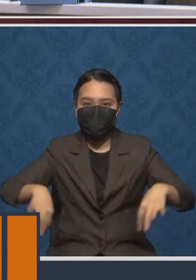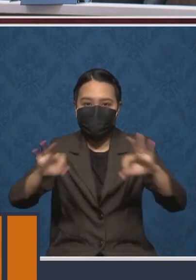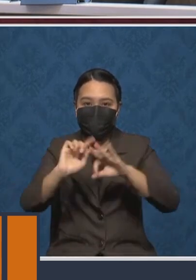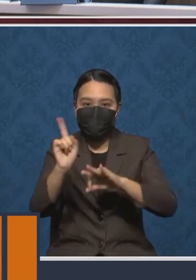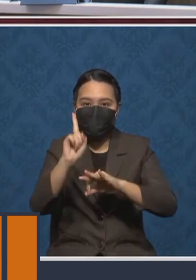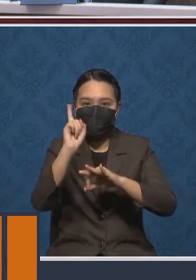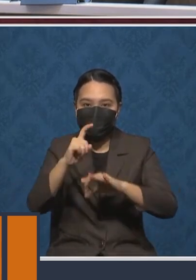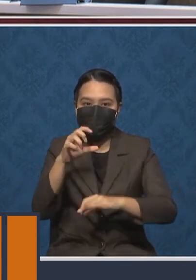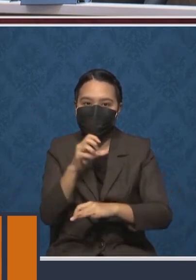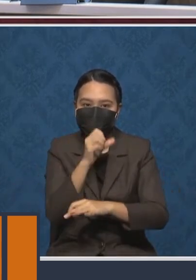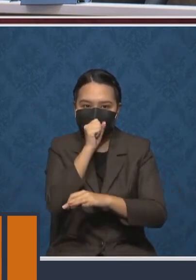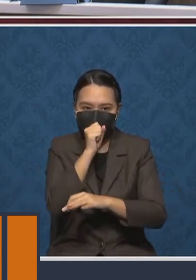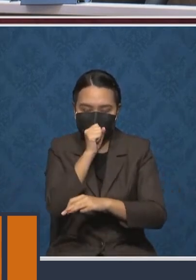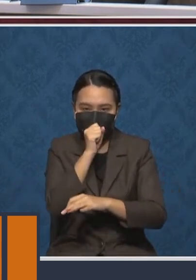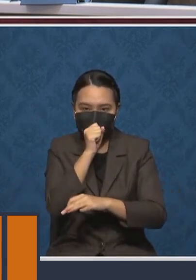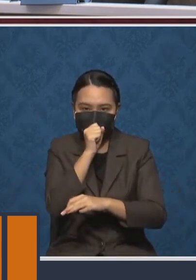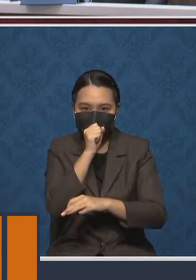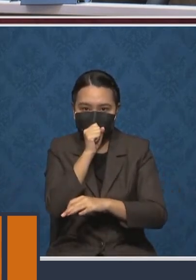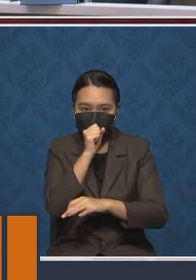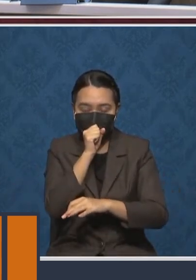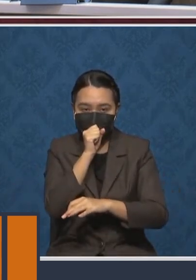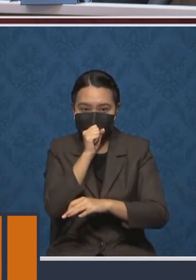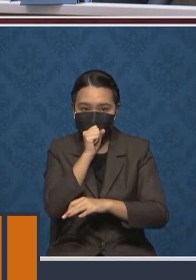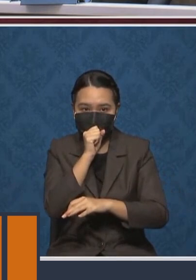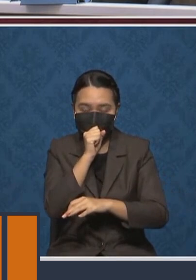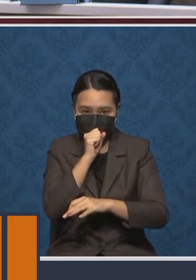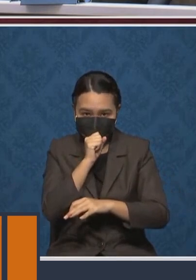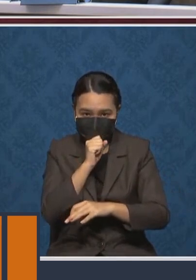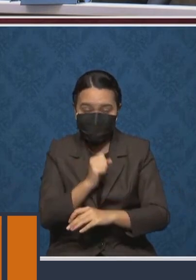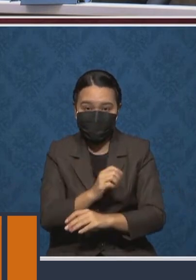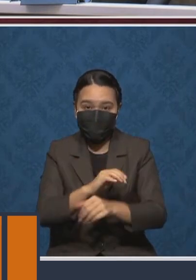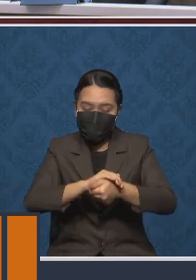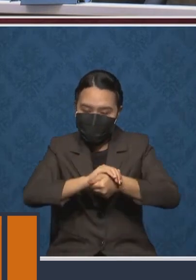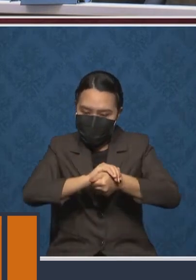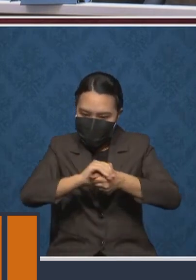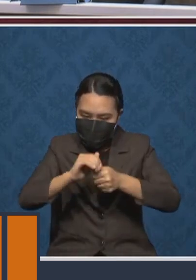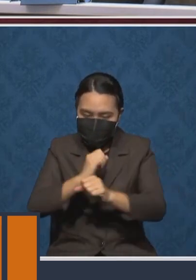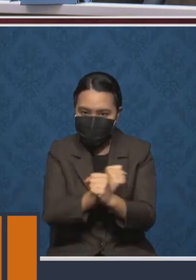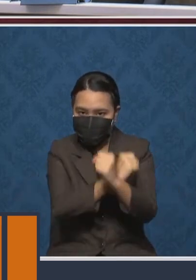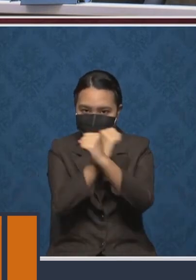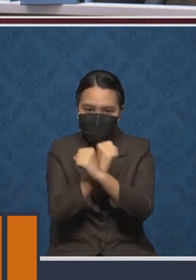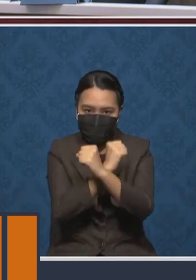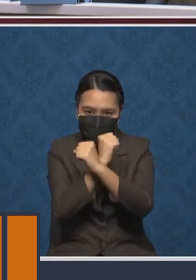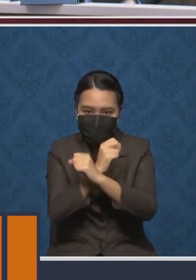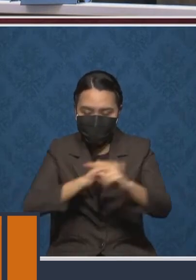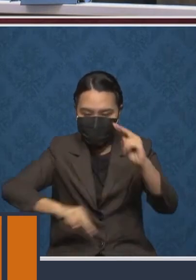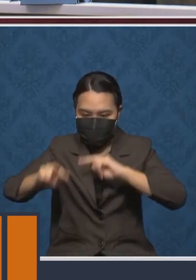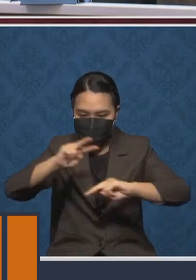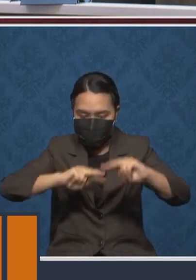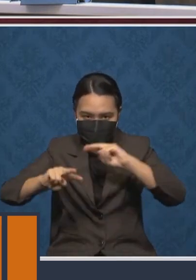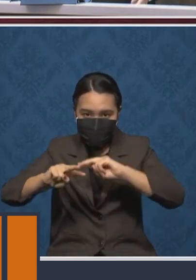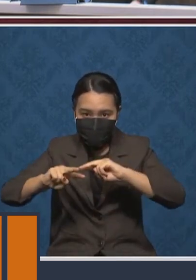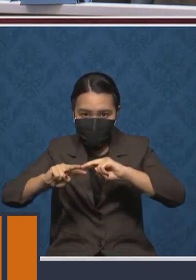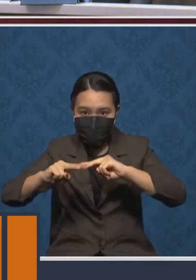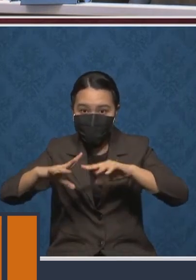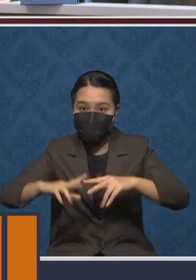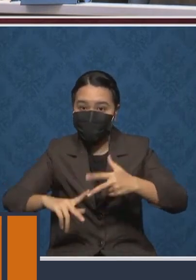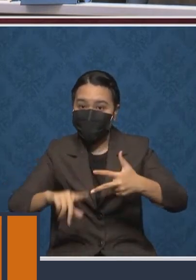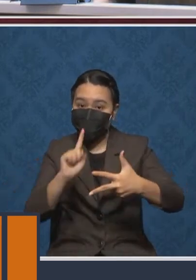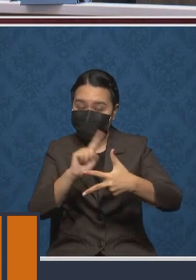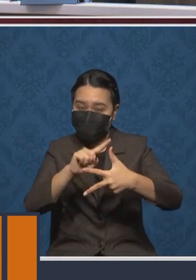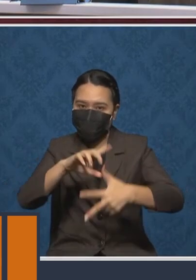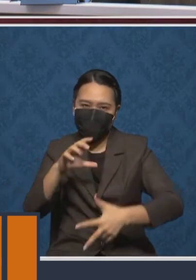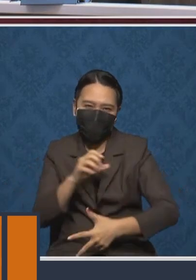ปกปิดนั่นอันแรกครับอันที่2คือซ่อนเร้นและคุ้มครองนะครับระดับที่3คือลับสุดยอดครับท่านประธ